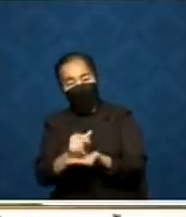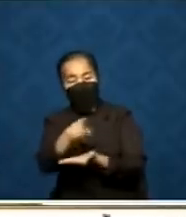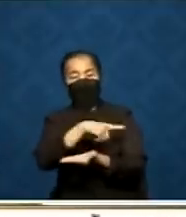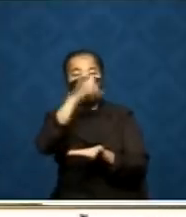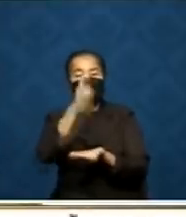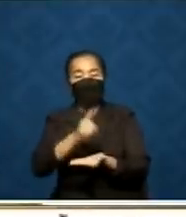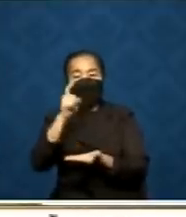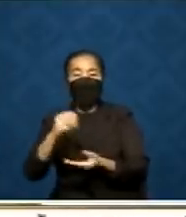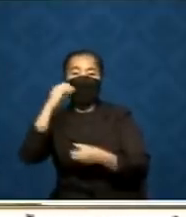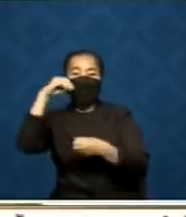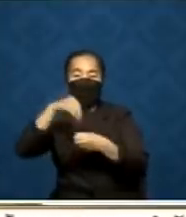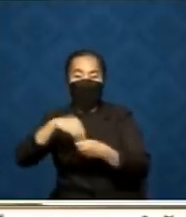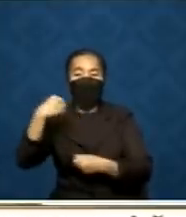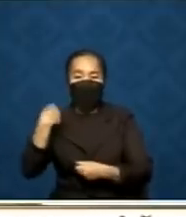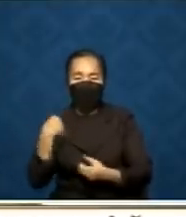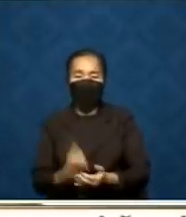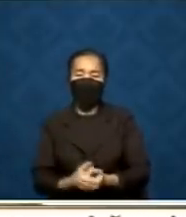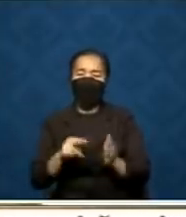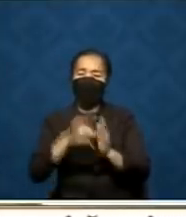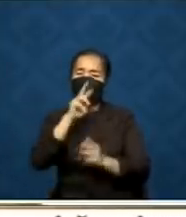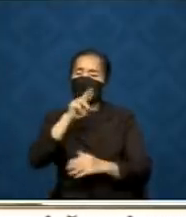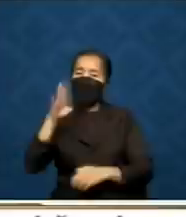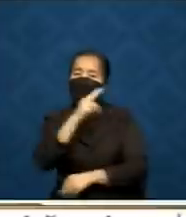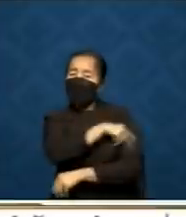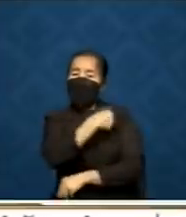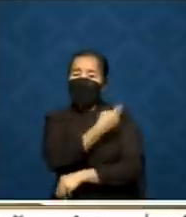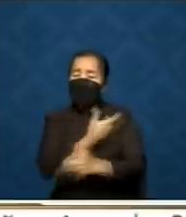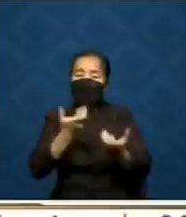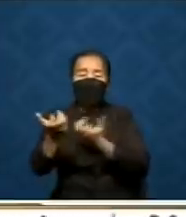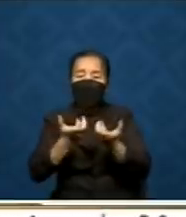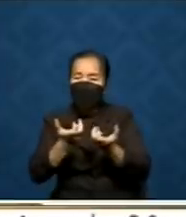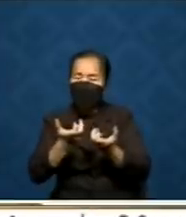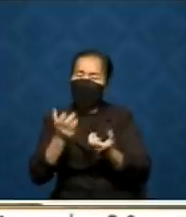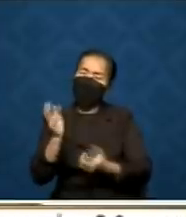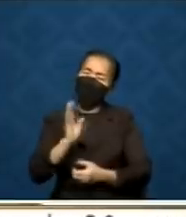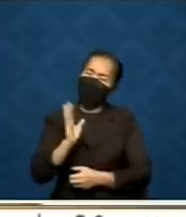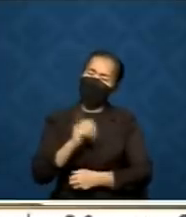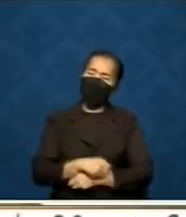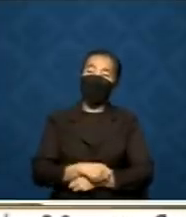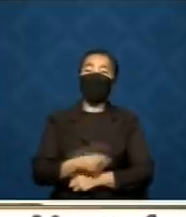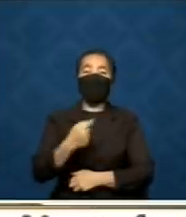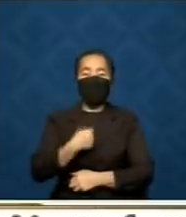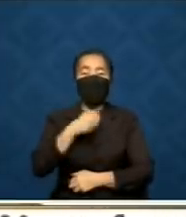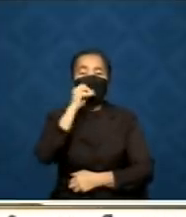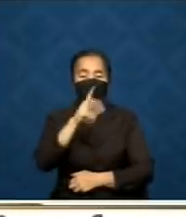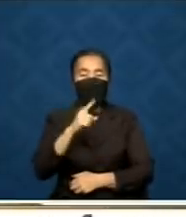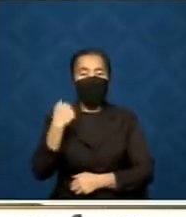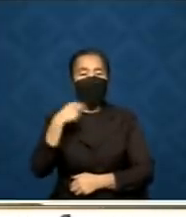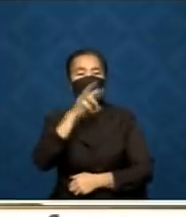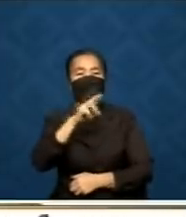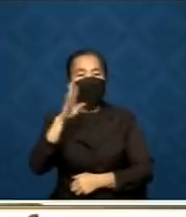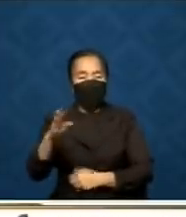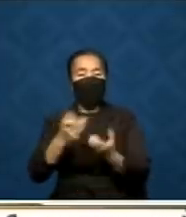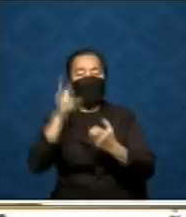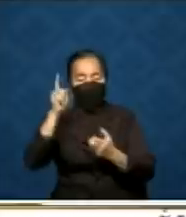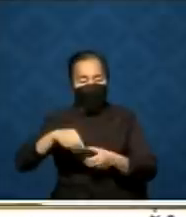แล้วนี่ถ้าไม่บอกว่าระบบจะถูกรวมแล้วจะบอกว่าอะไรจริงๆผมก็มีพูดบ่อยหรอกยังไงเสียเนี่ยระบบนี้องค์กร